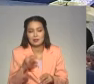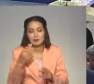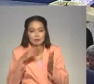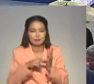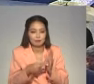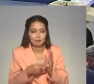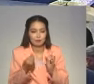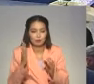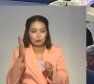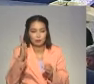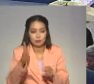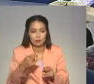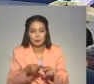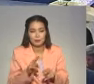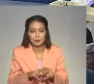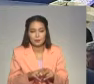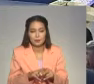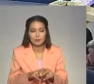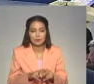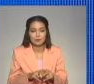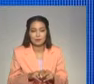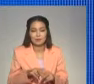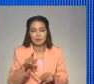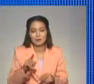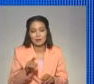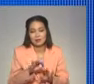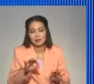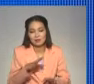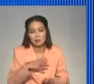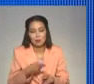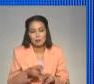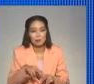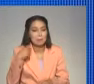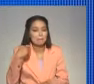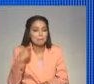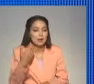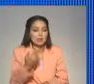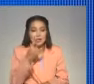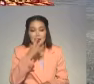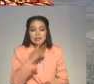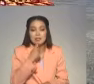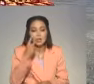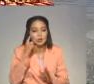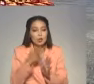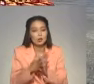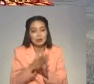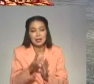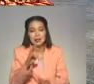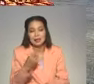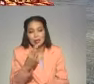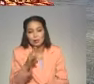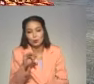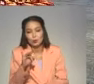коллегами. Именно о таких интересных подходах и положительной атмосфере по изучению государственного языка и говорил на национальном курултае